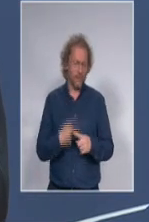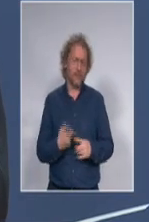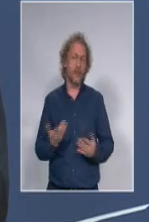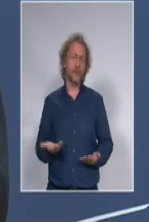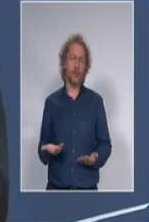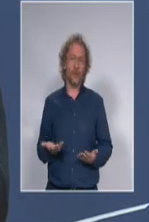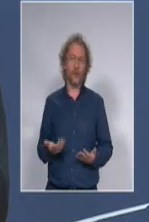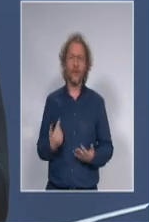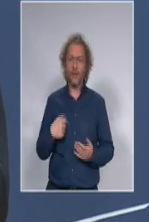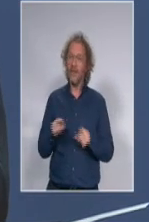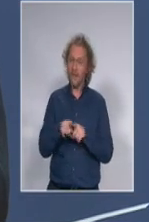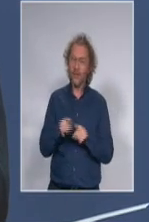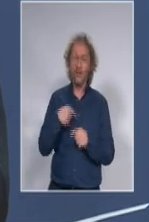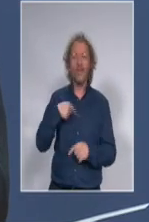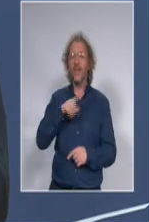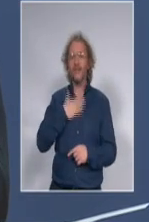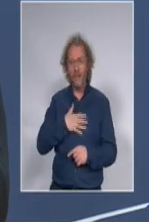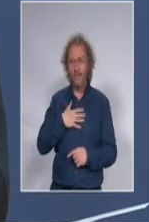tada izlazite.